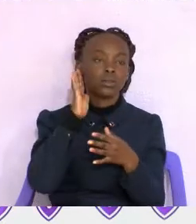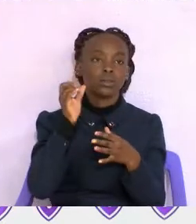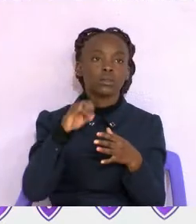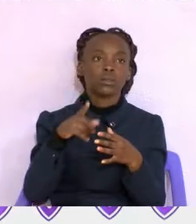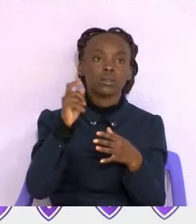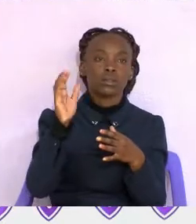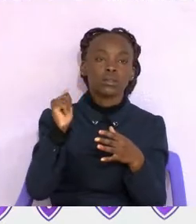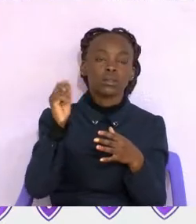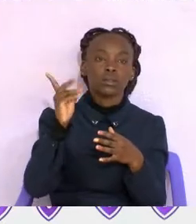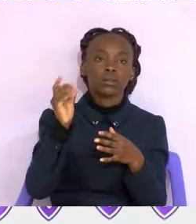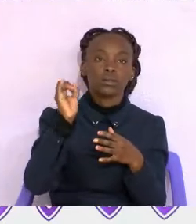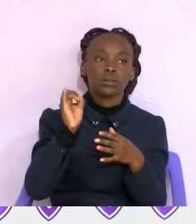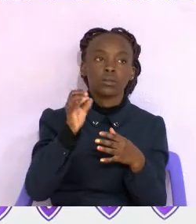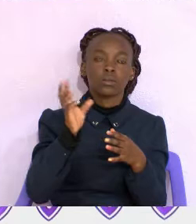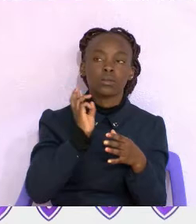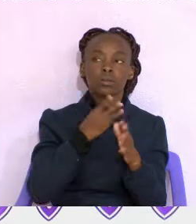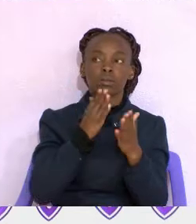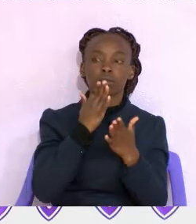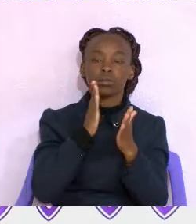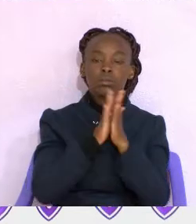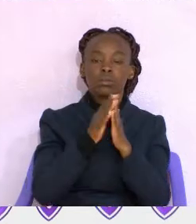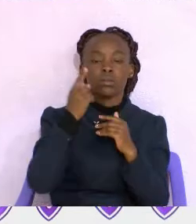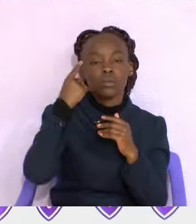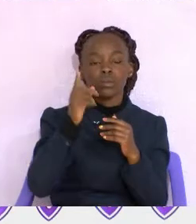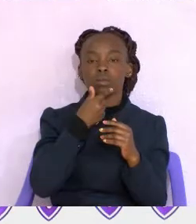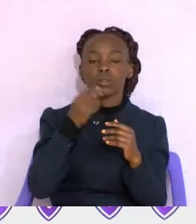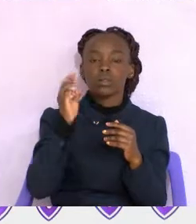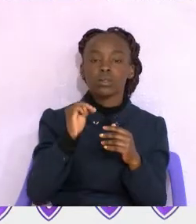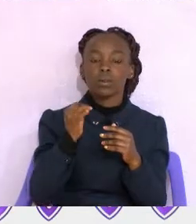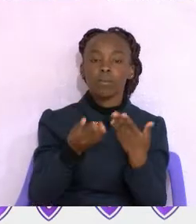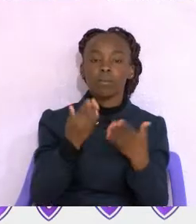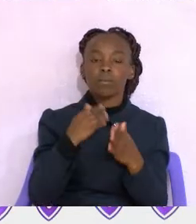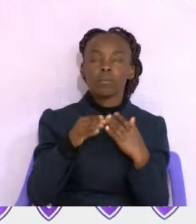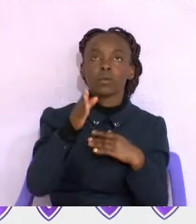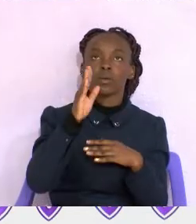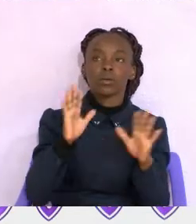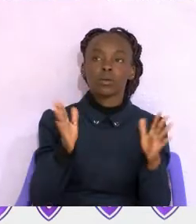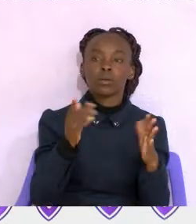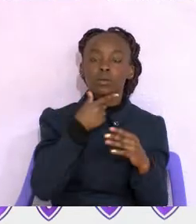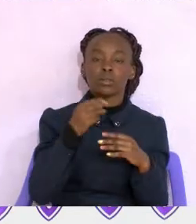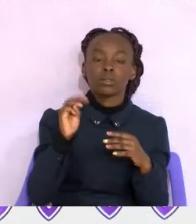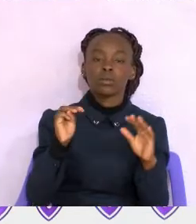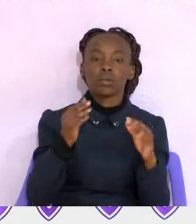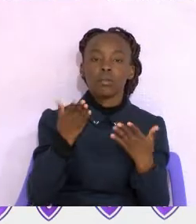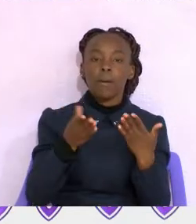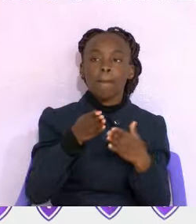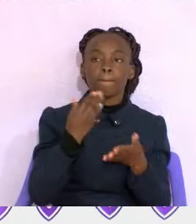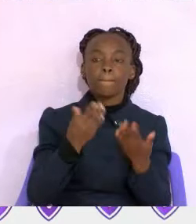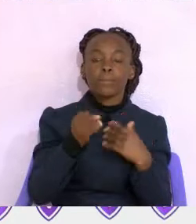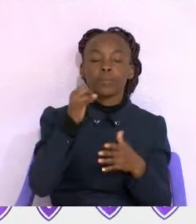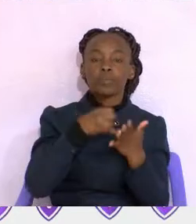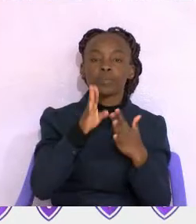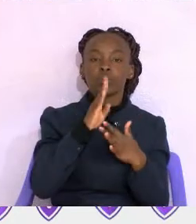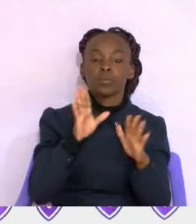Radio. Mungu mtakatifu tunawaombea. Wacha ukawatie moyo Baba. Na ikawe kama vile ulinena. Kwamba ambieni